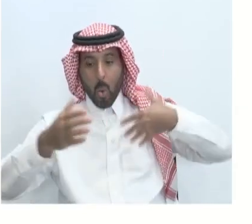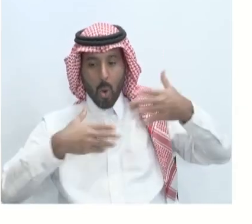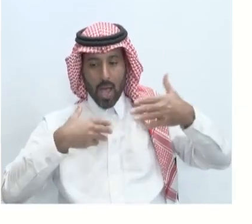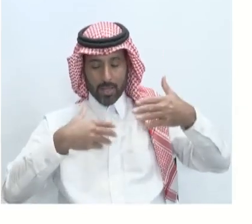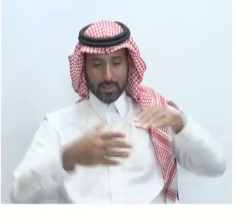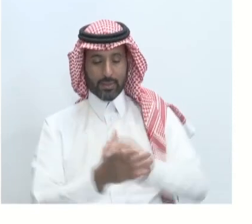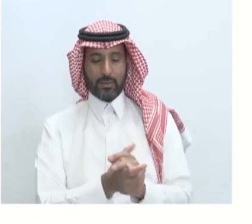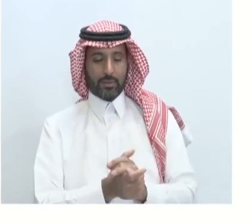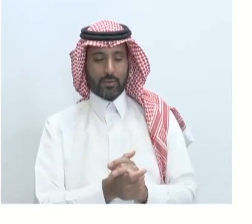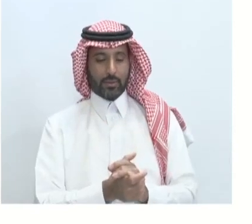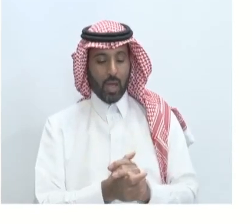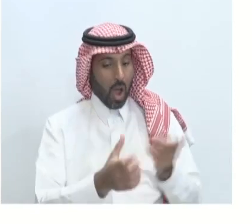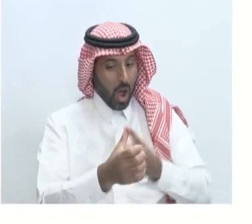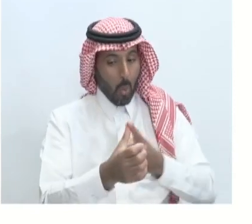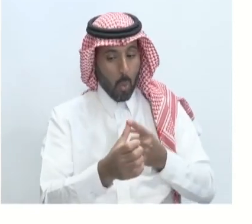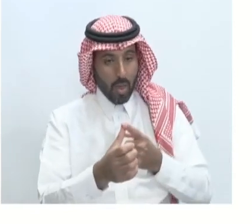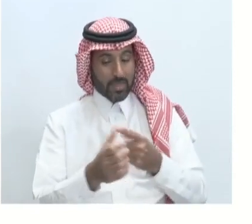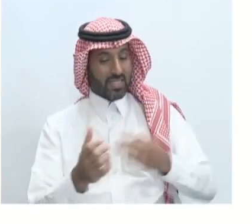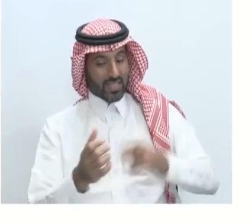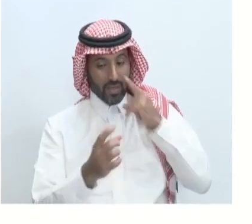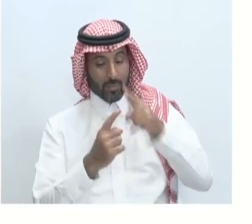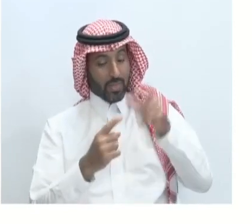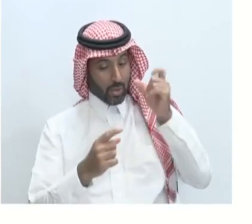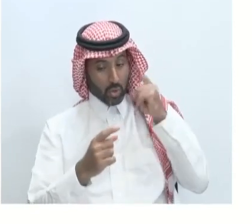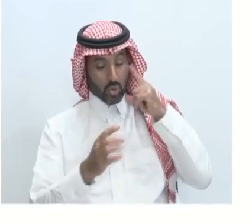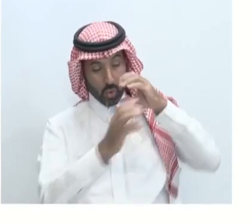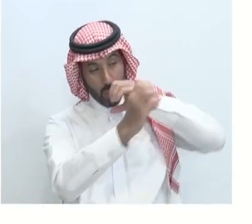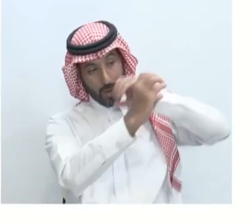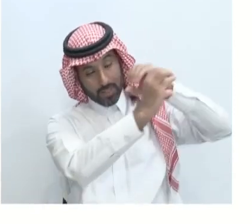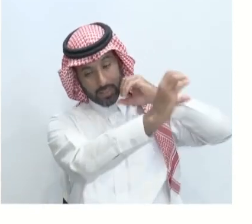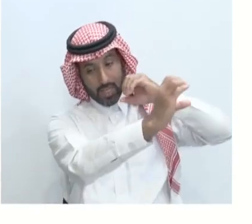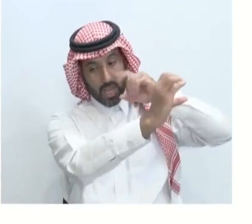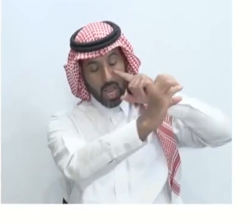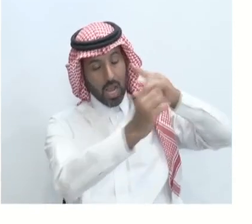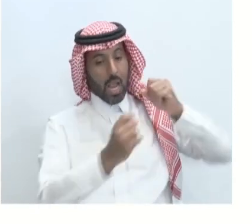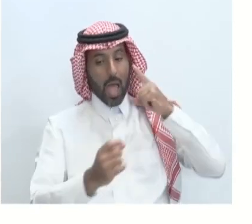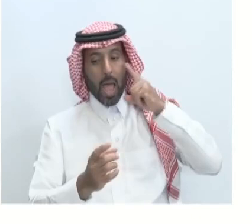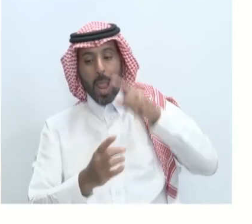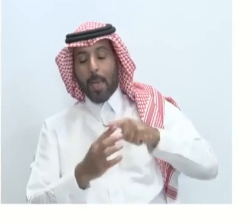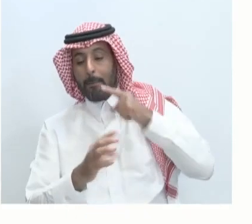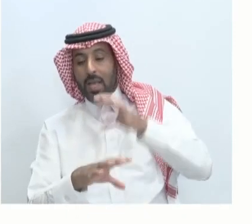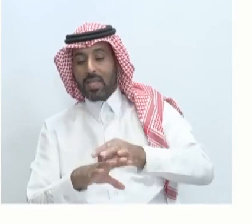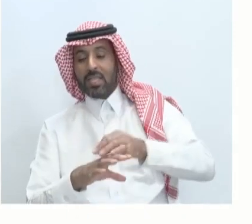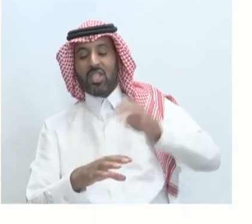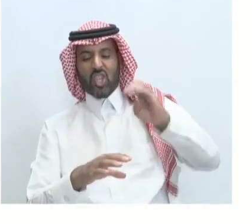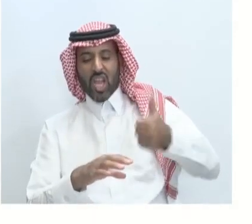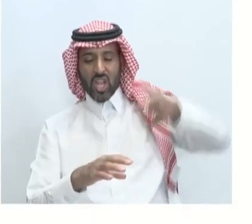والهواء واول من استخدم هذا النوع من التلسكوبات العالم الفلكي